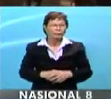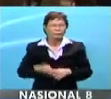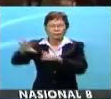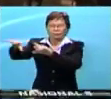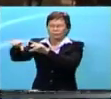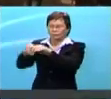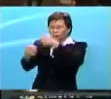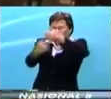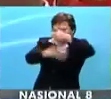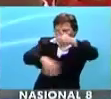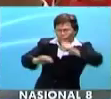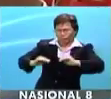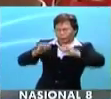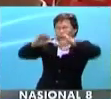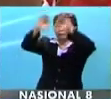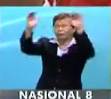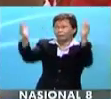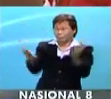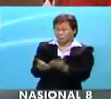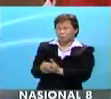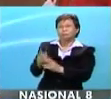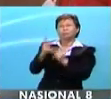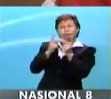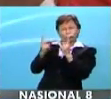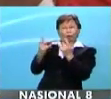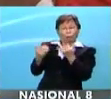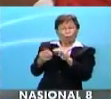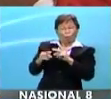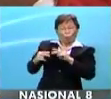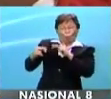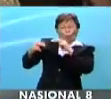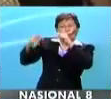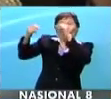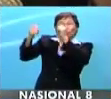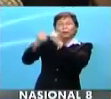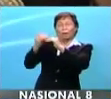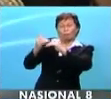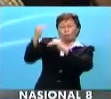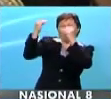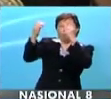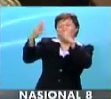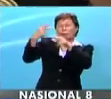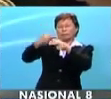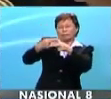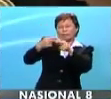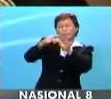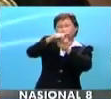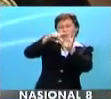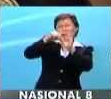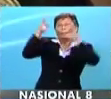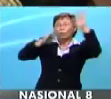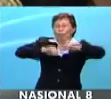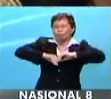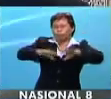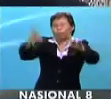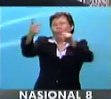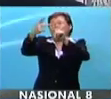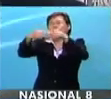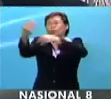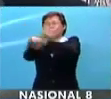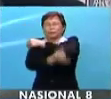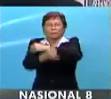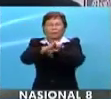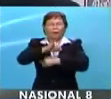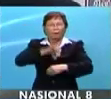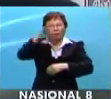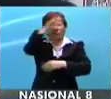Penglibatan franchise di peringkat antarabangsa juga, katanya, semakin meningkat dengan lebih banyak jenama tempatan berkembang ke luar negara. I guess